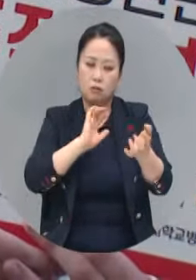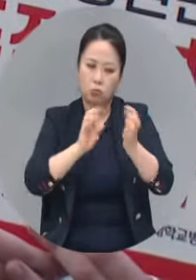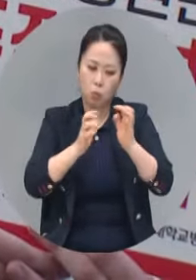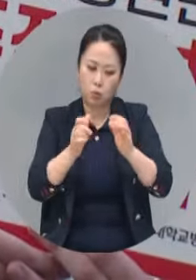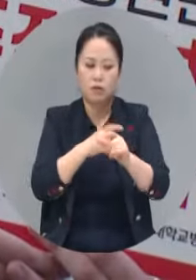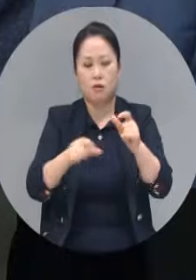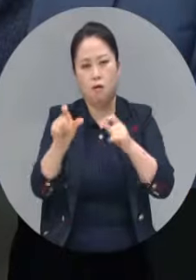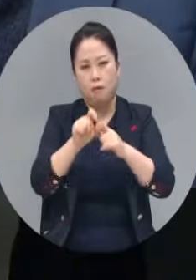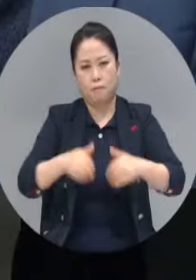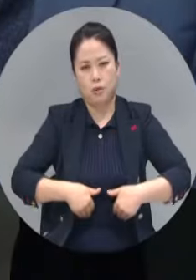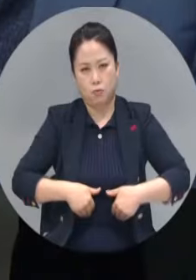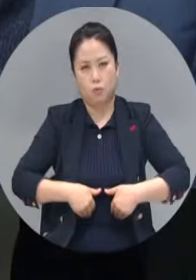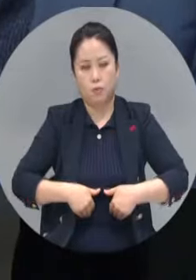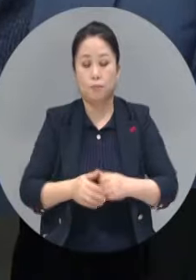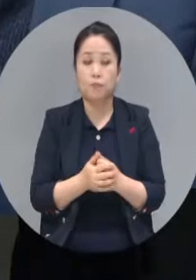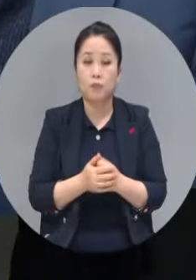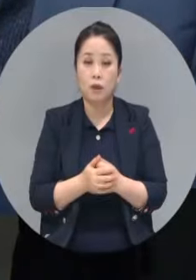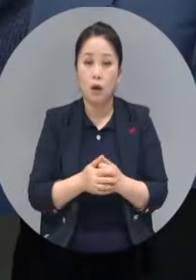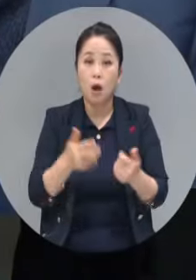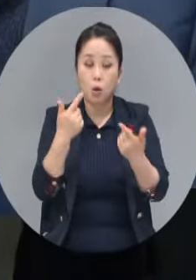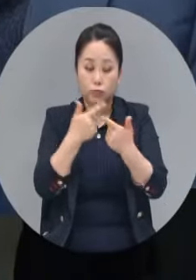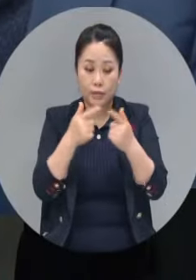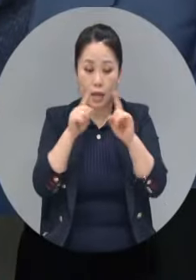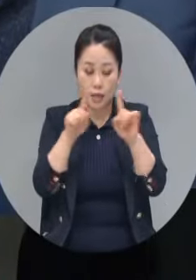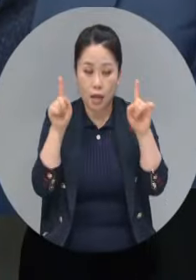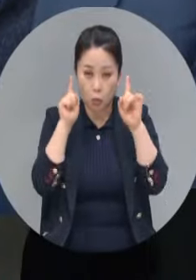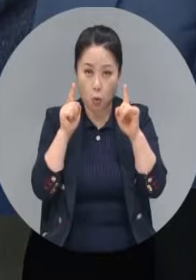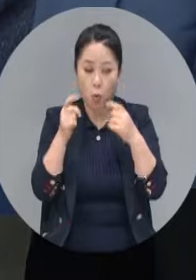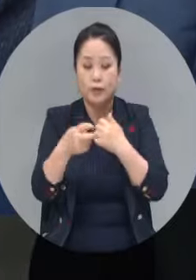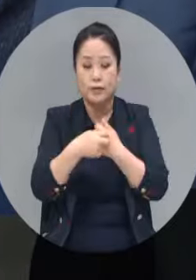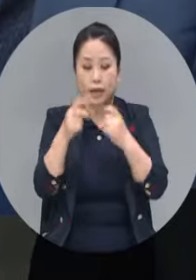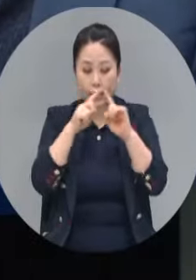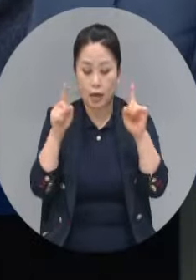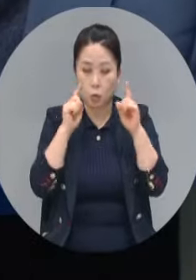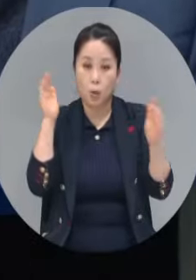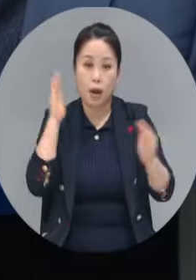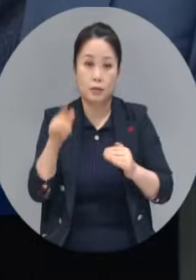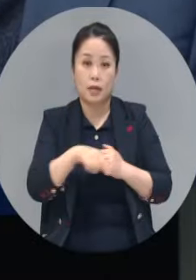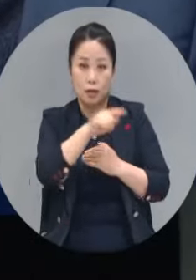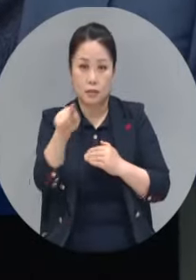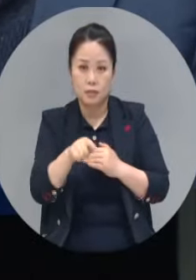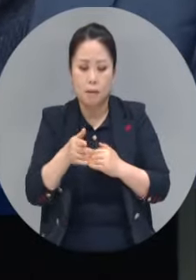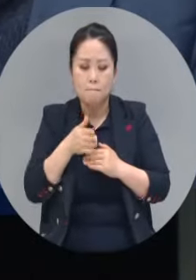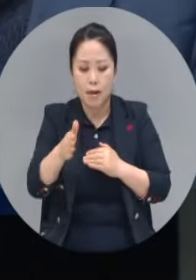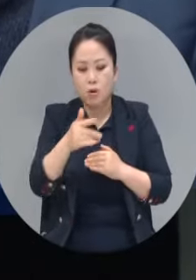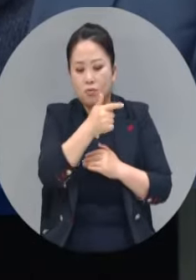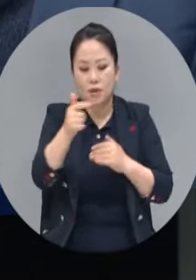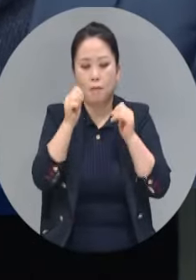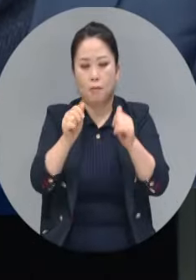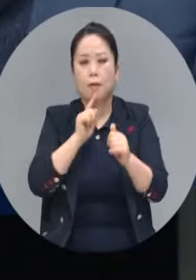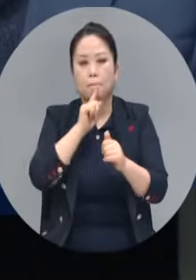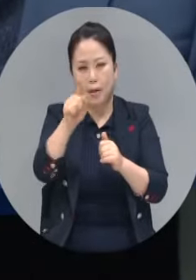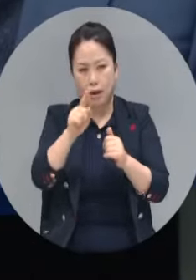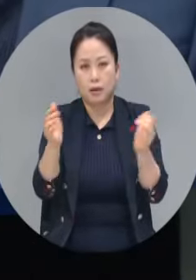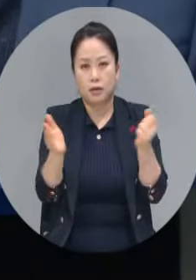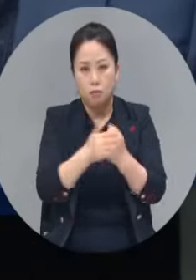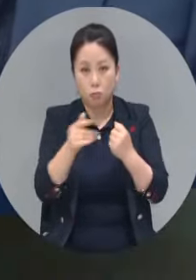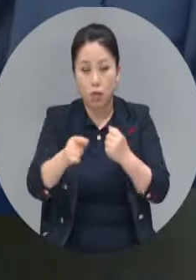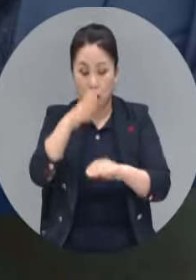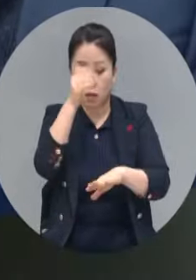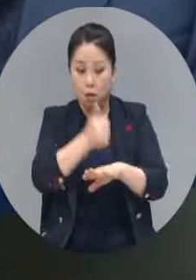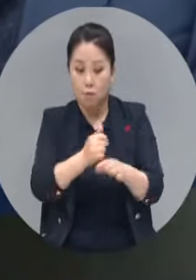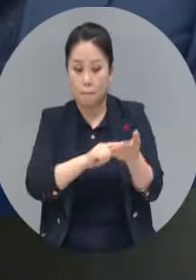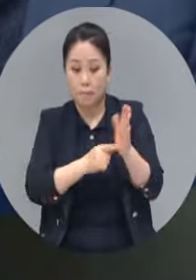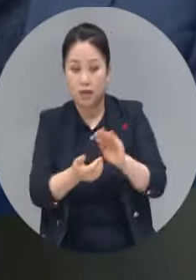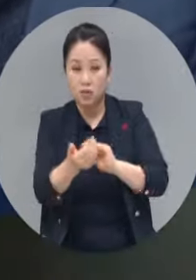있습니다. 저희 부산대학교 의과대 학생들은 대법원에 적각 항고를 하였기 때문에 그 결과가 나오기